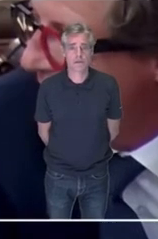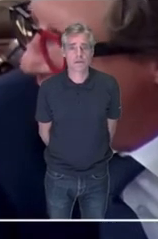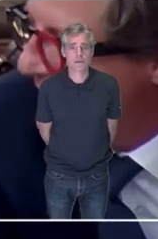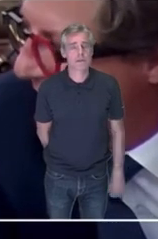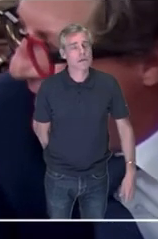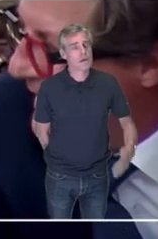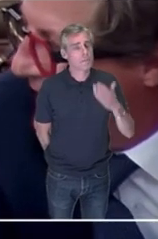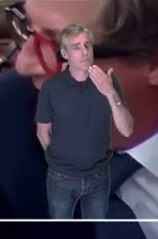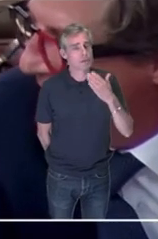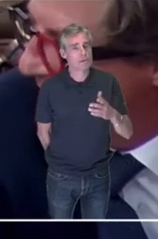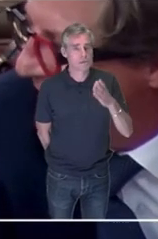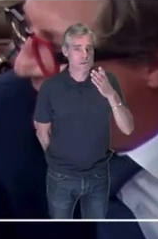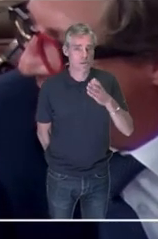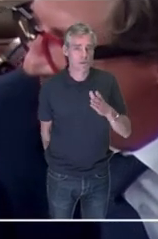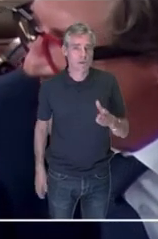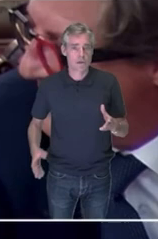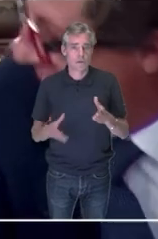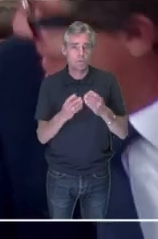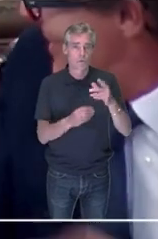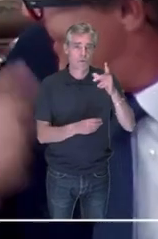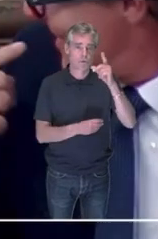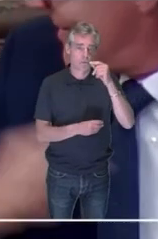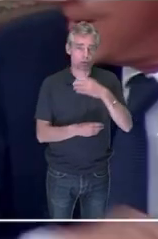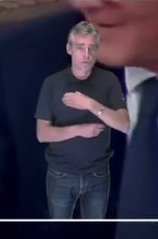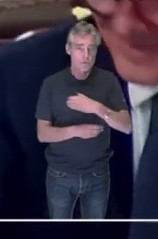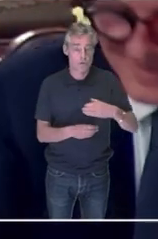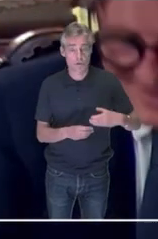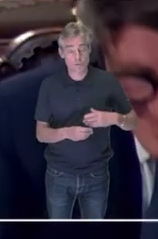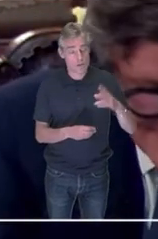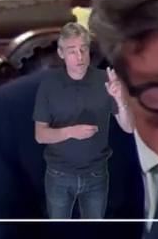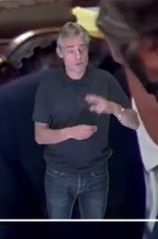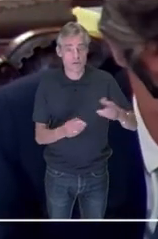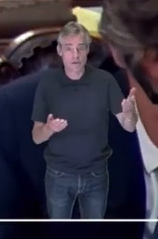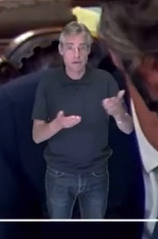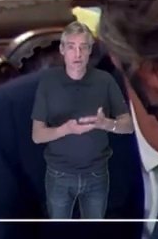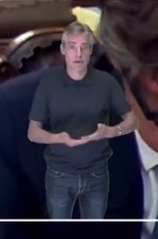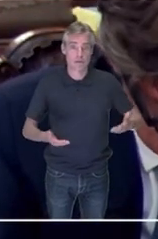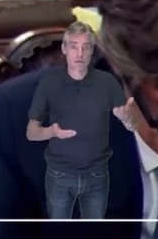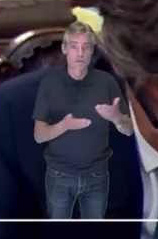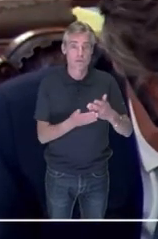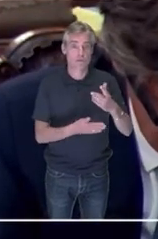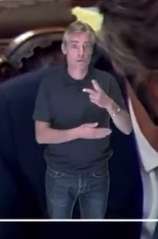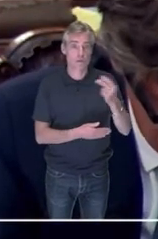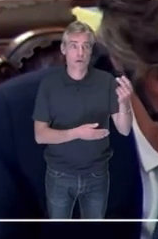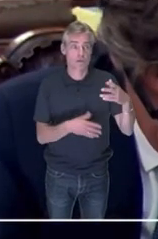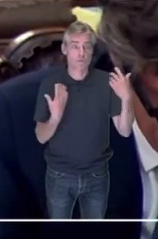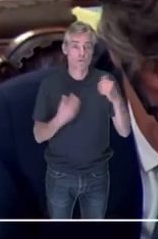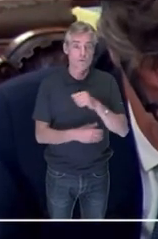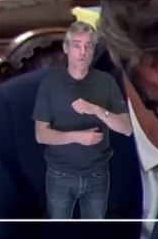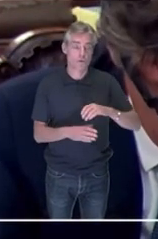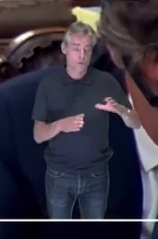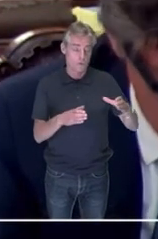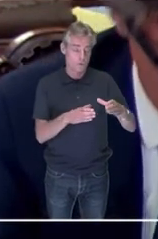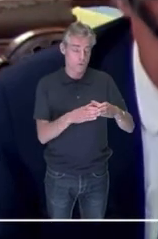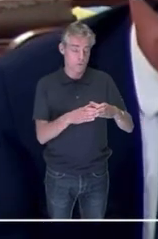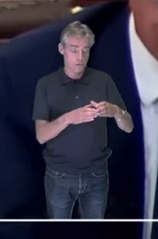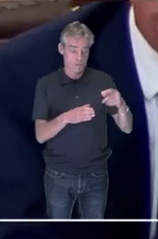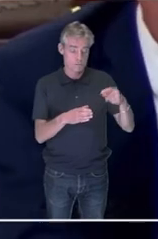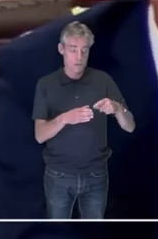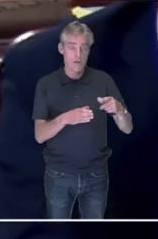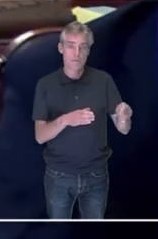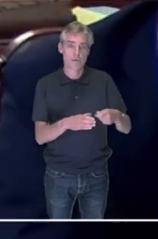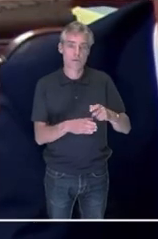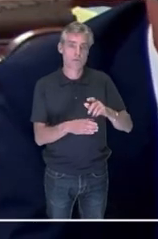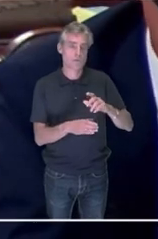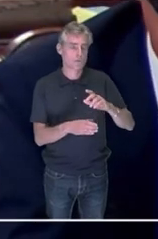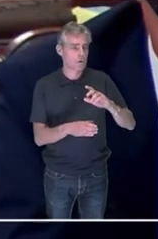Merci beaucoup, Monsieur le maire. En effet, la situation est très grave et notre groupe, naturellement, condamne toutes les